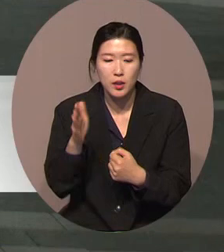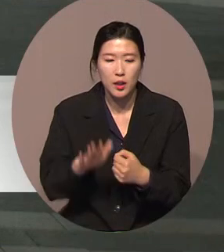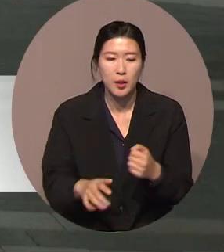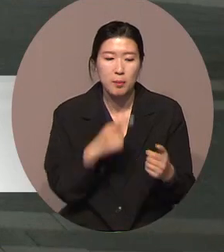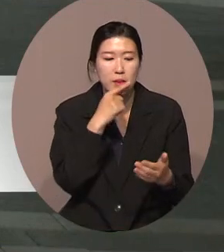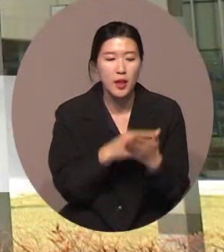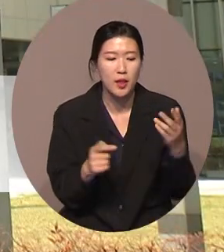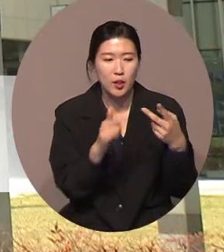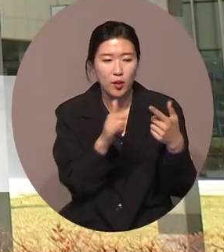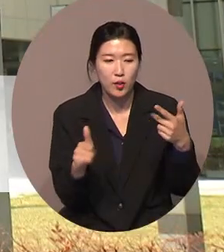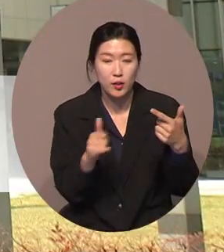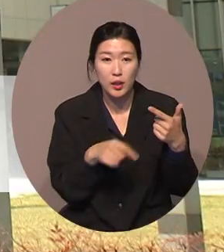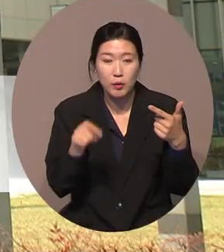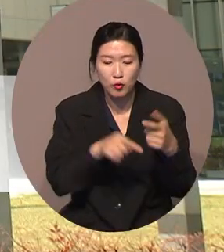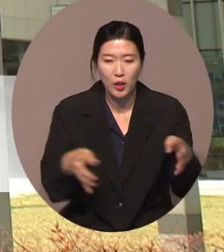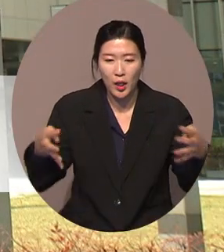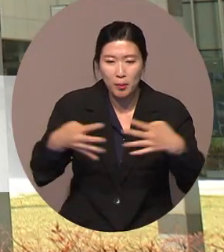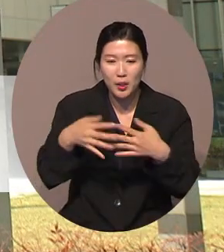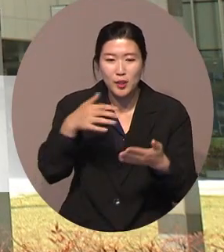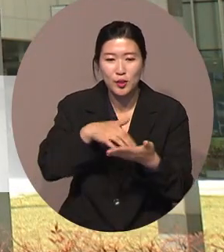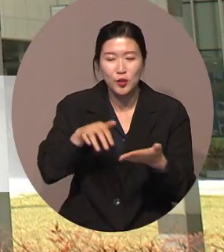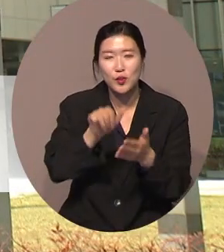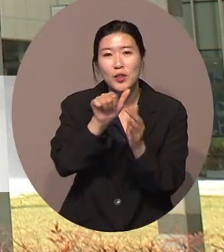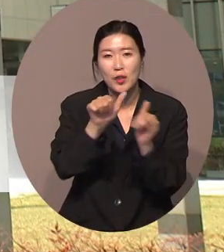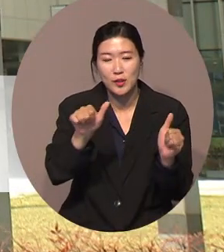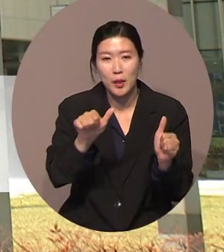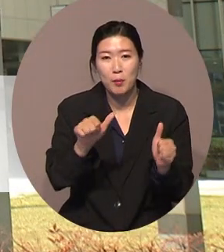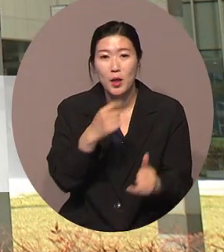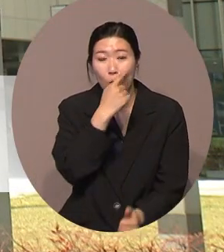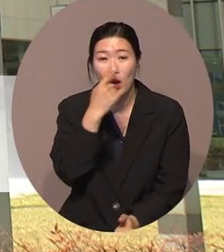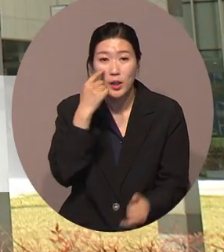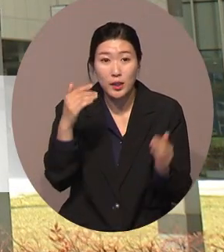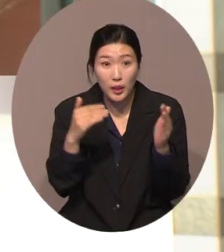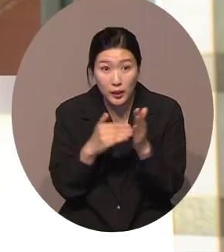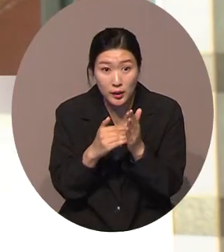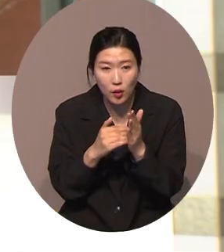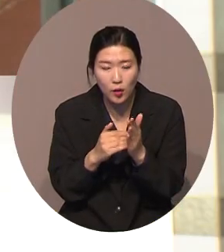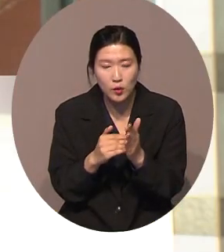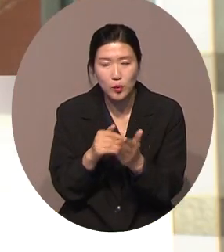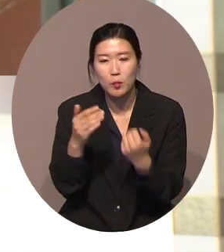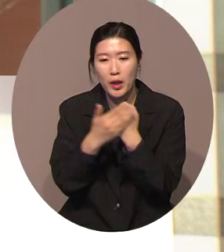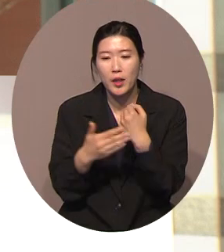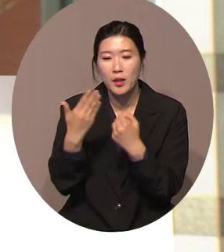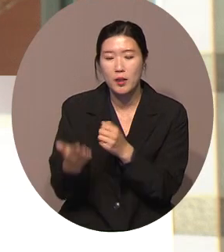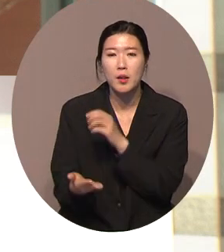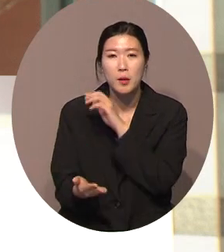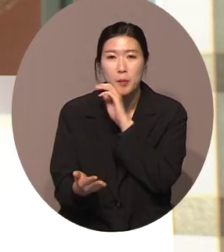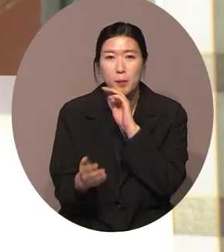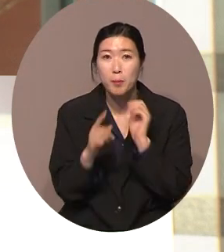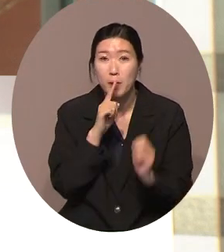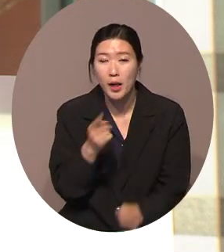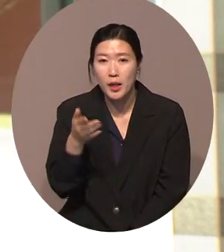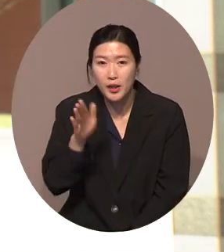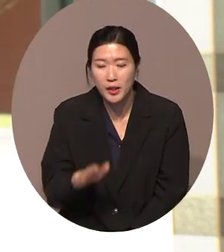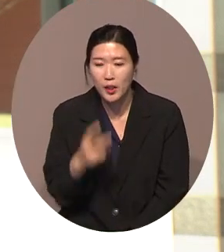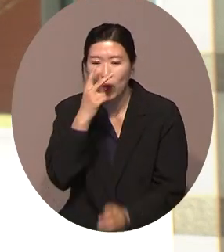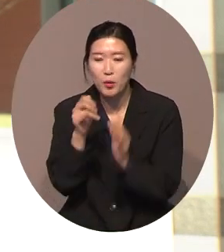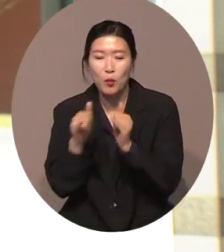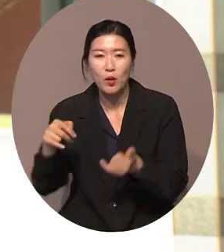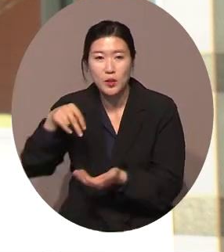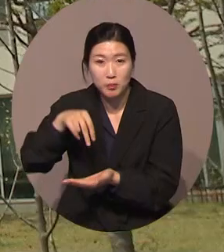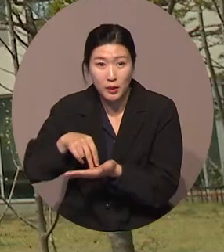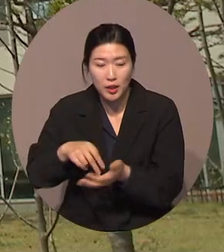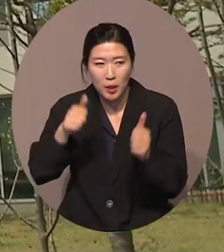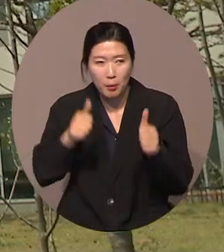피고인이 잘못을 뉘우치며 피해자 여명 중 다섯 명과 합의한 점을 양에 고려했다고 밝혔고 해당 경비원은